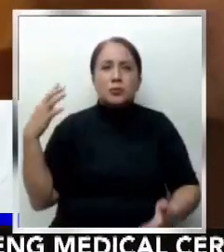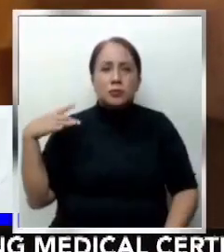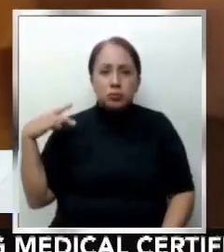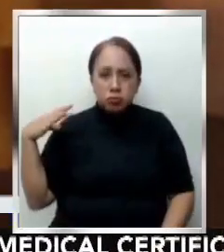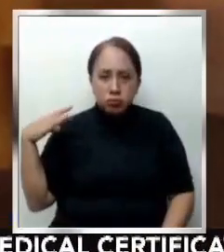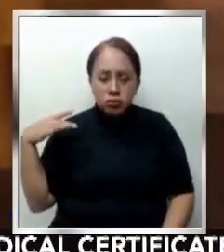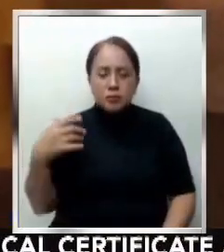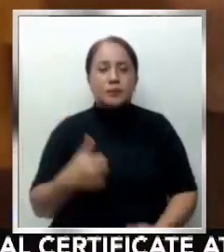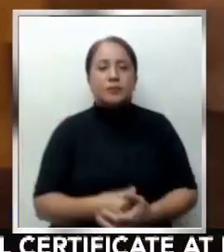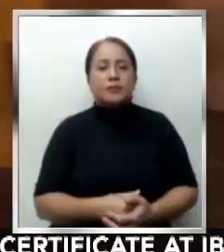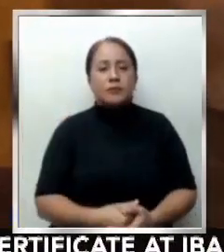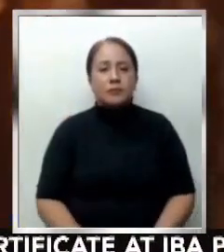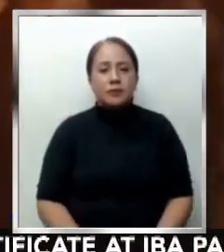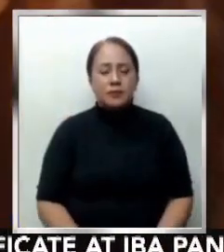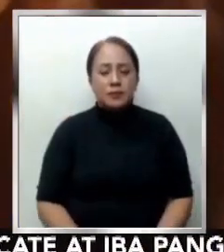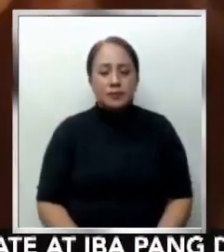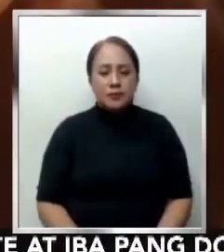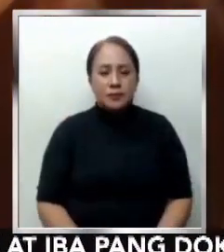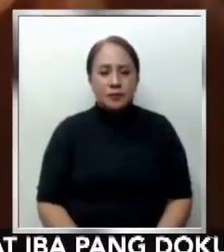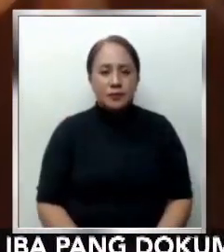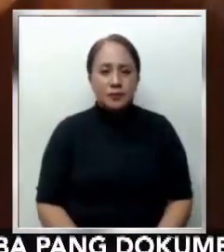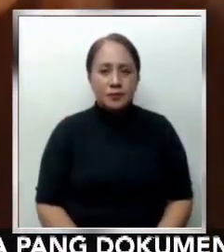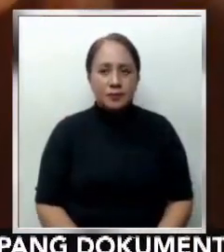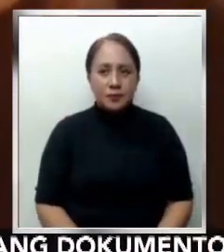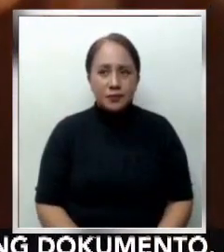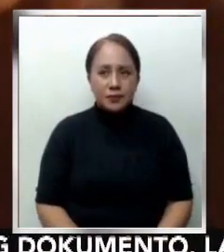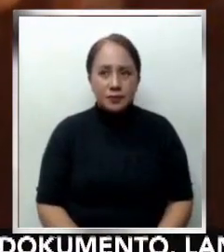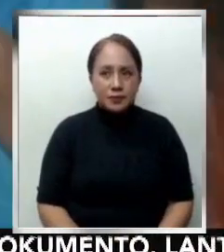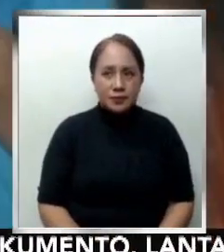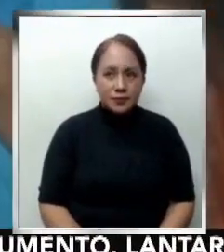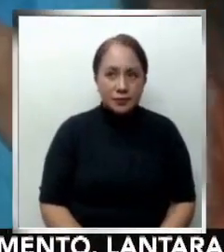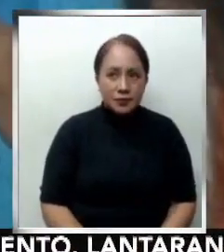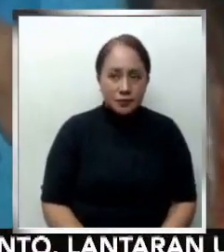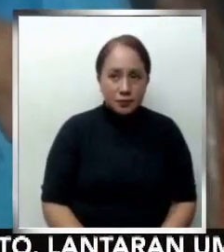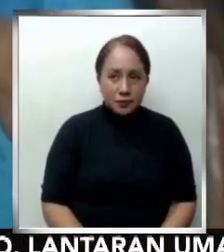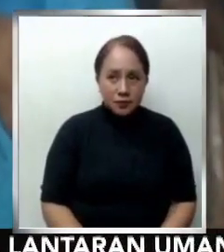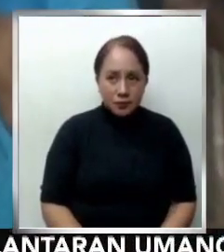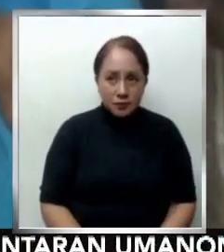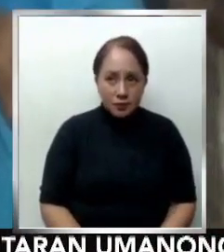GMA Integrated News, Sandra Aguinaldo, nakatutok, 24 oras.